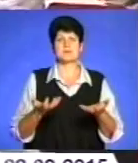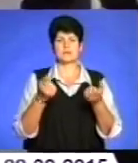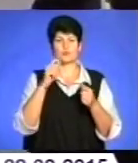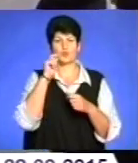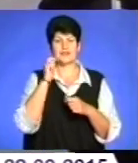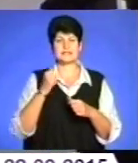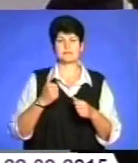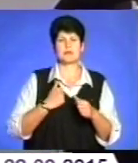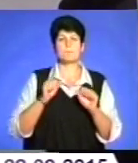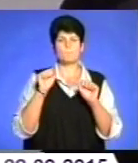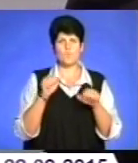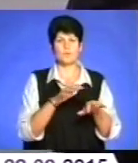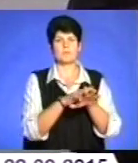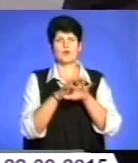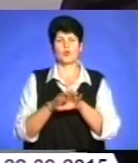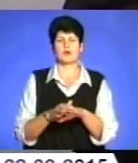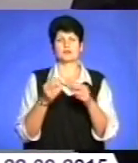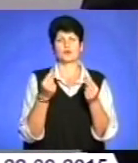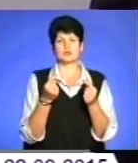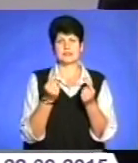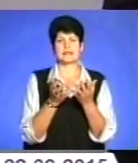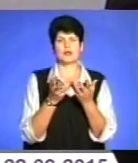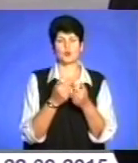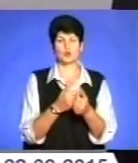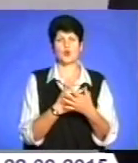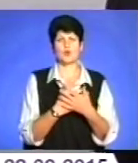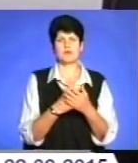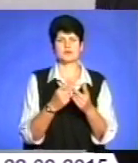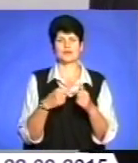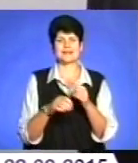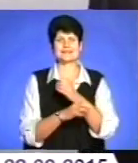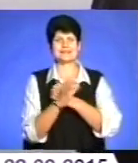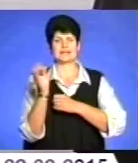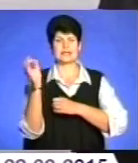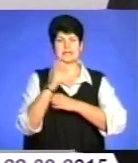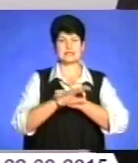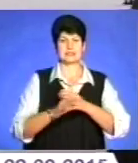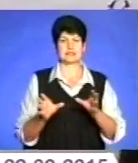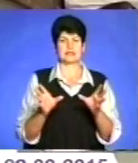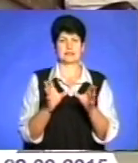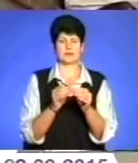бійців можуть перерахувати кошти на рахунок громадської організації «Схід та Захід єдині».